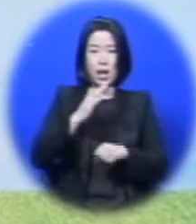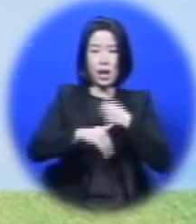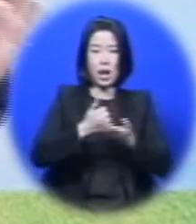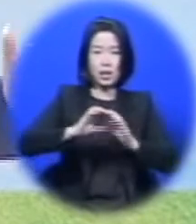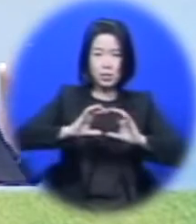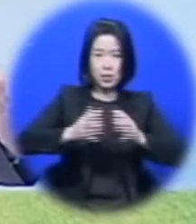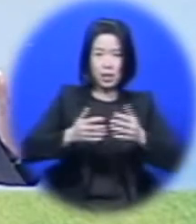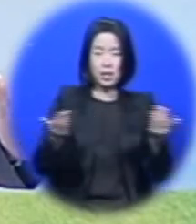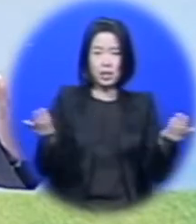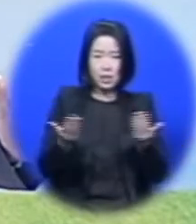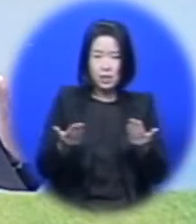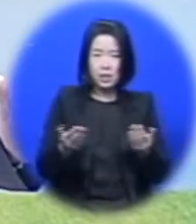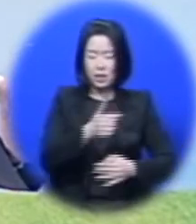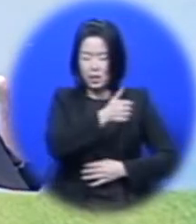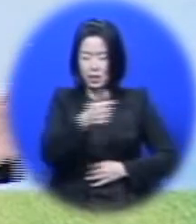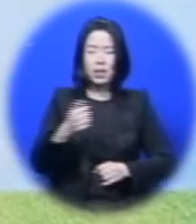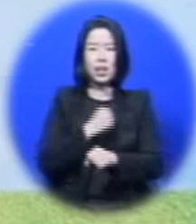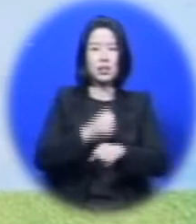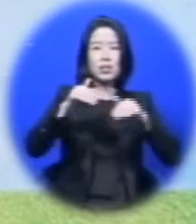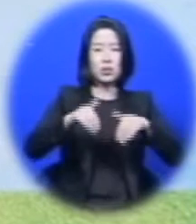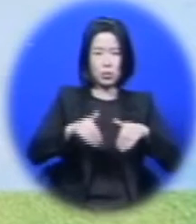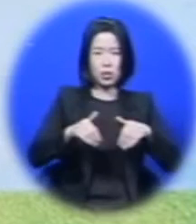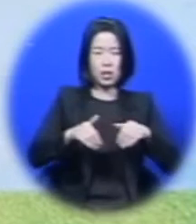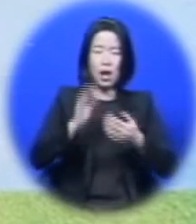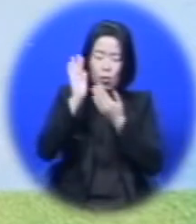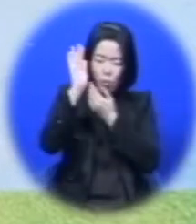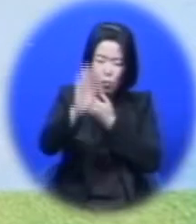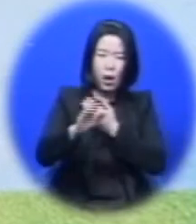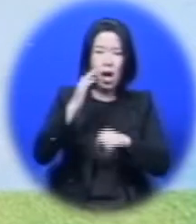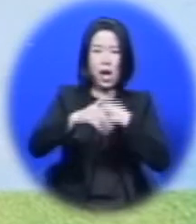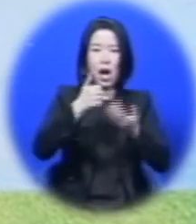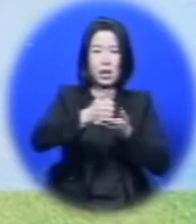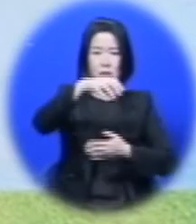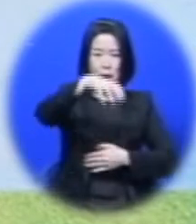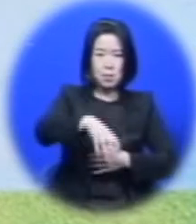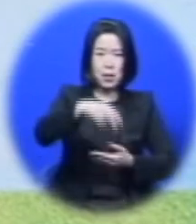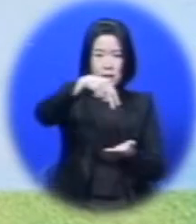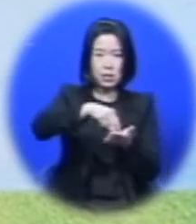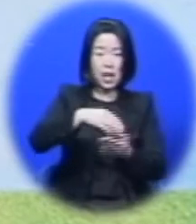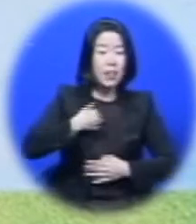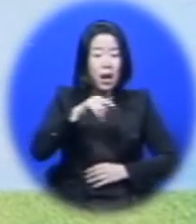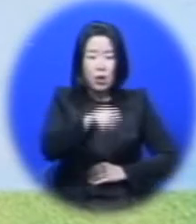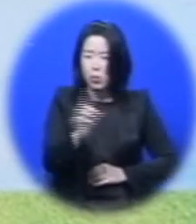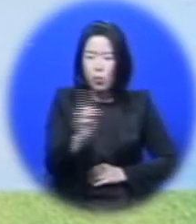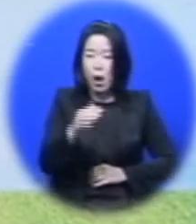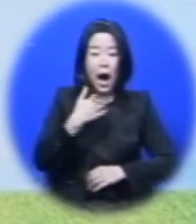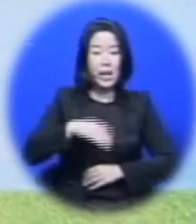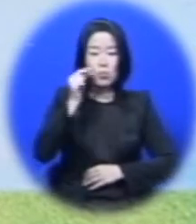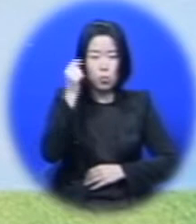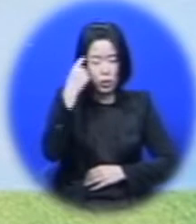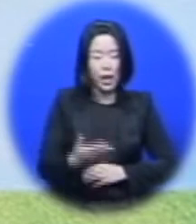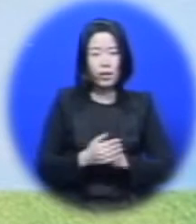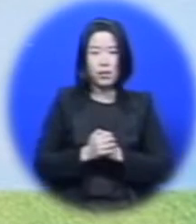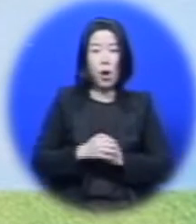하나님의 일을 크게 했던 종들이 나중에 주님 앞에 섰을 때 내가 너를 도무지 알지 못한다.